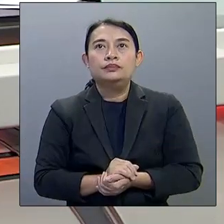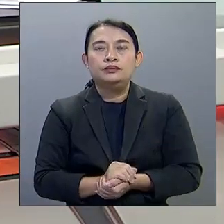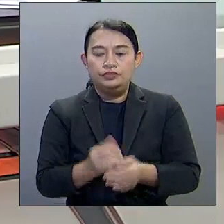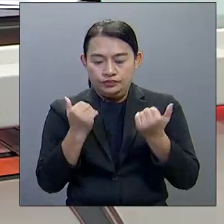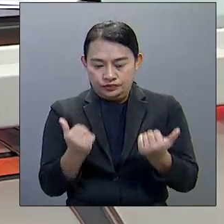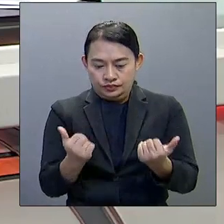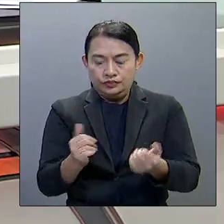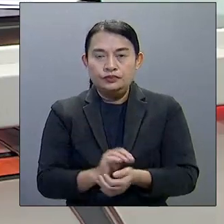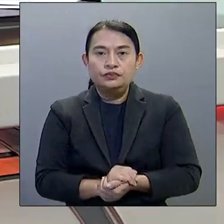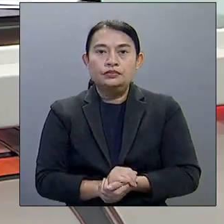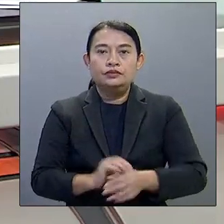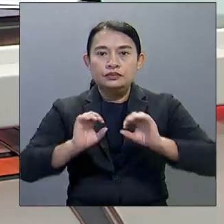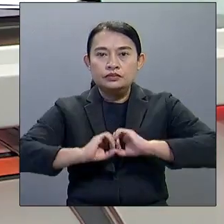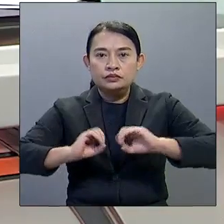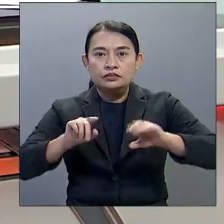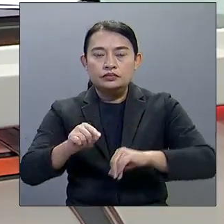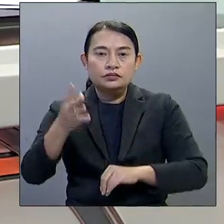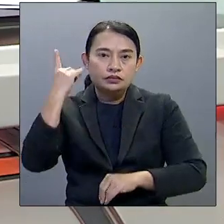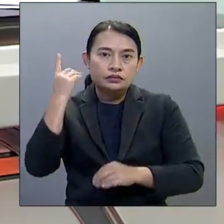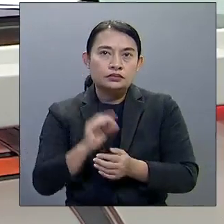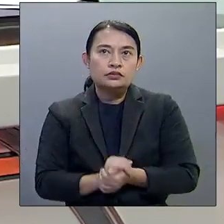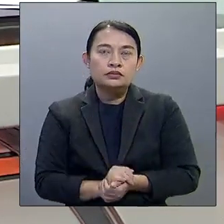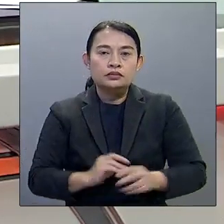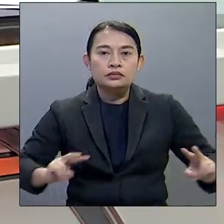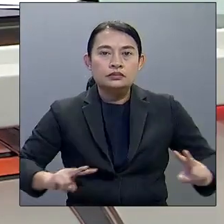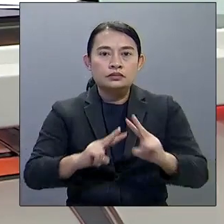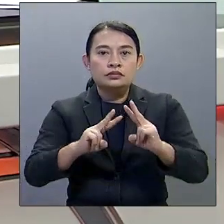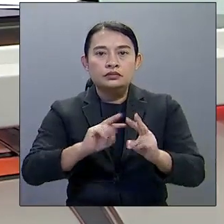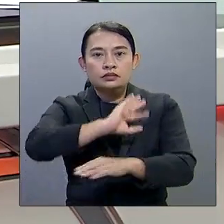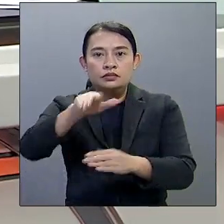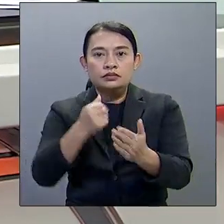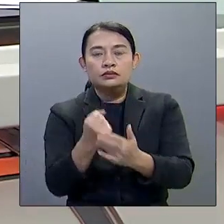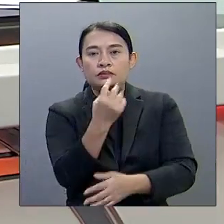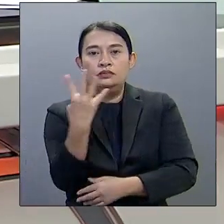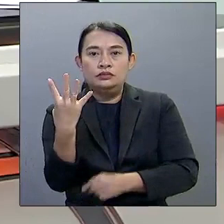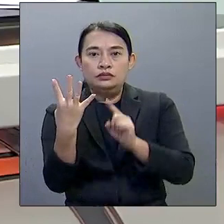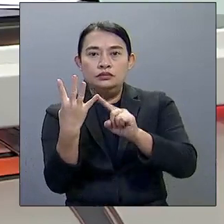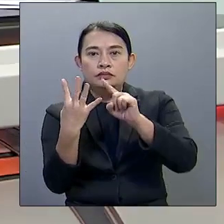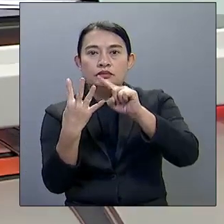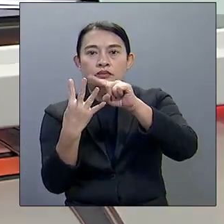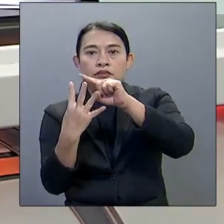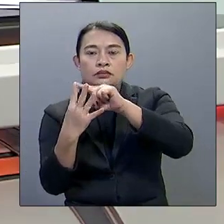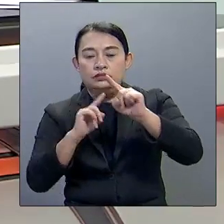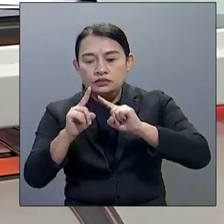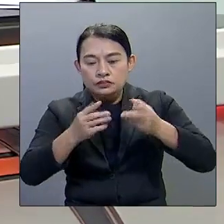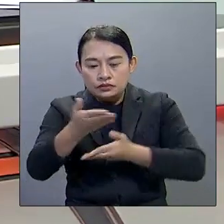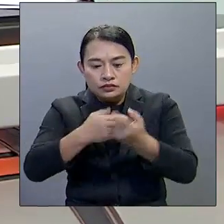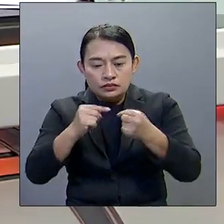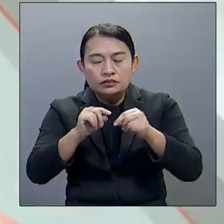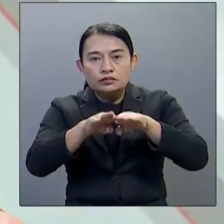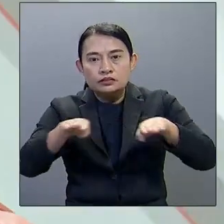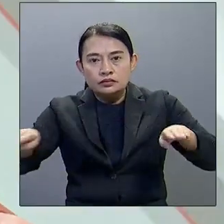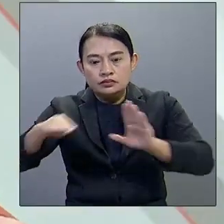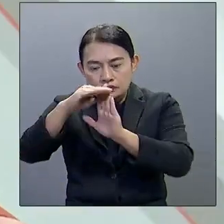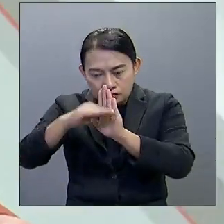าะมาตรการอย่างเป็นทางการหลังจากเมื่อวาน4กระทรวงที่เกี่ยวข้องเนี่ยเขาได้หารือกันมีรายละเอียดของมาตรการออกมา